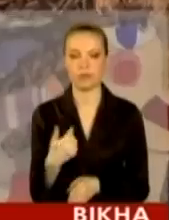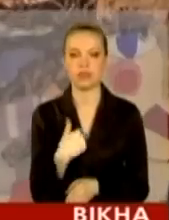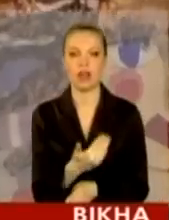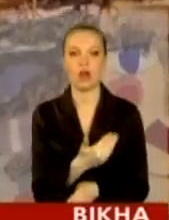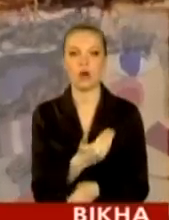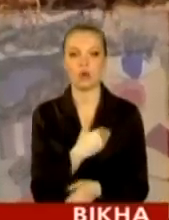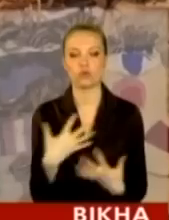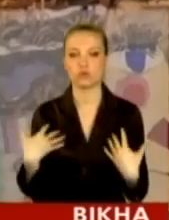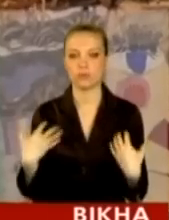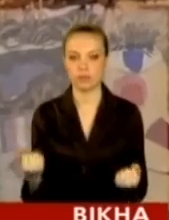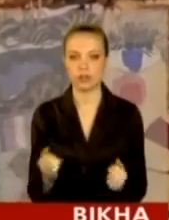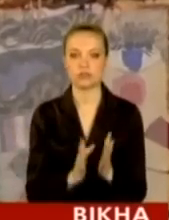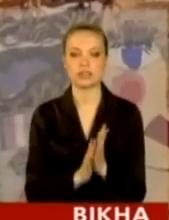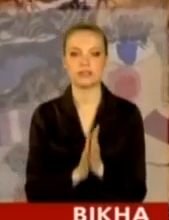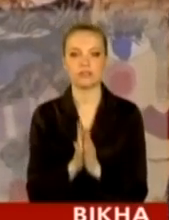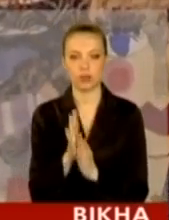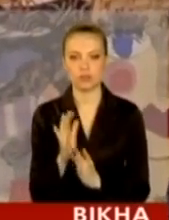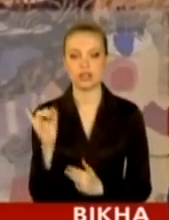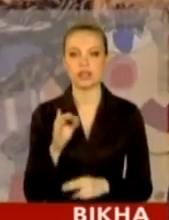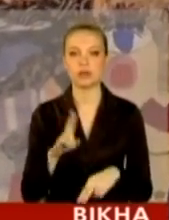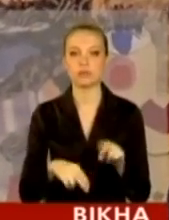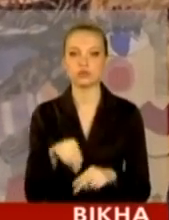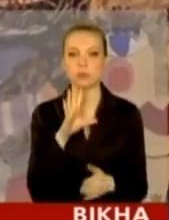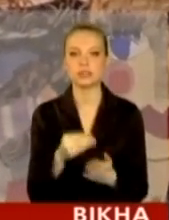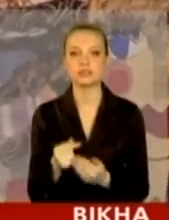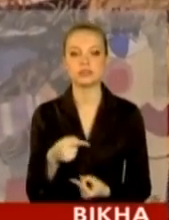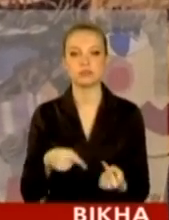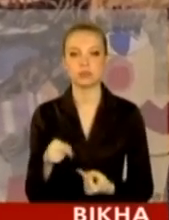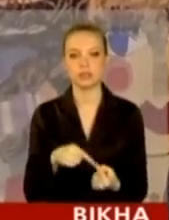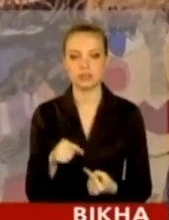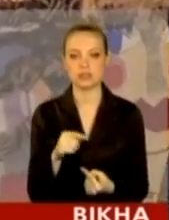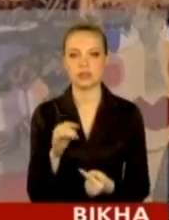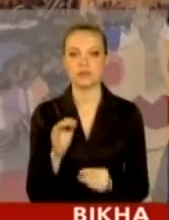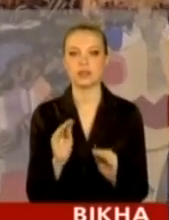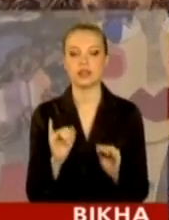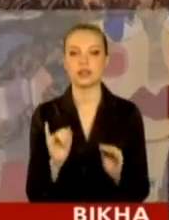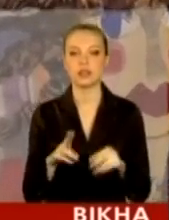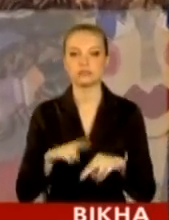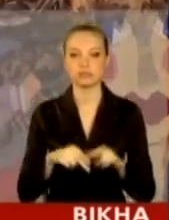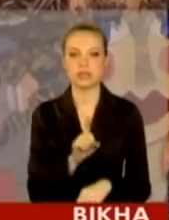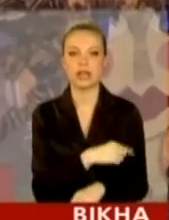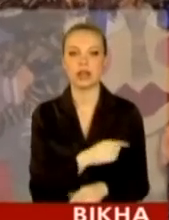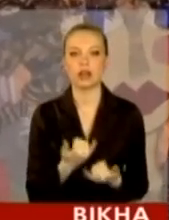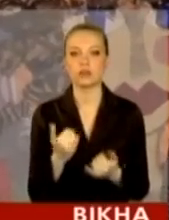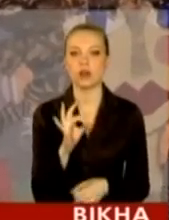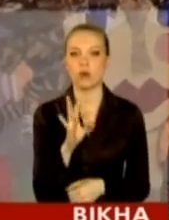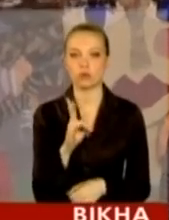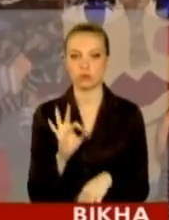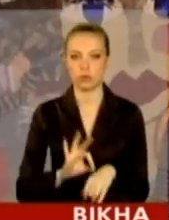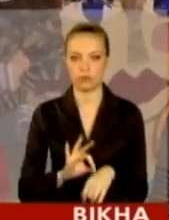хочу виздоровити, виростити і построїти свій бізнес. Поставити лікарню для онкохворих